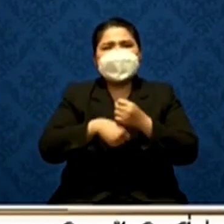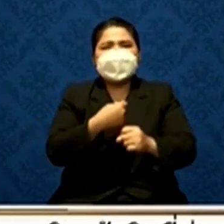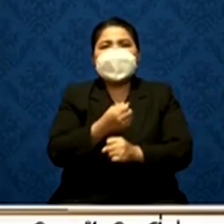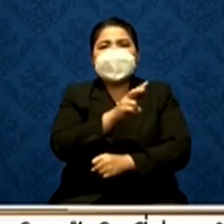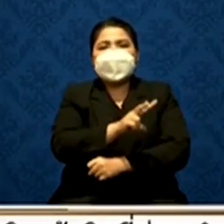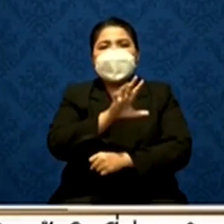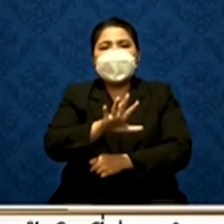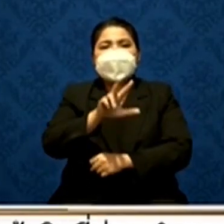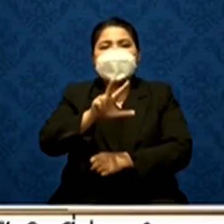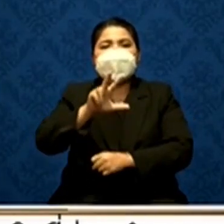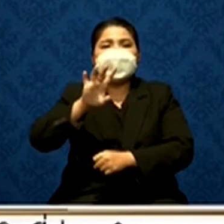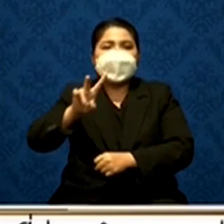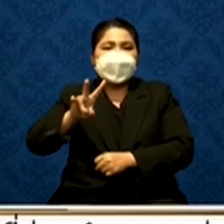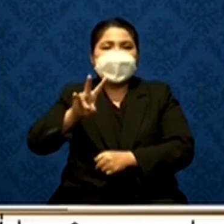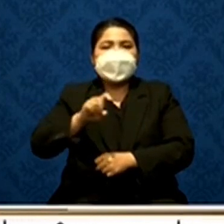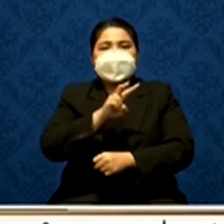2543